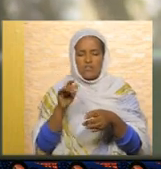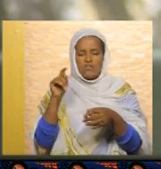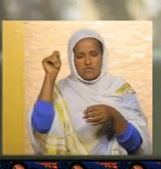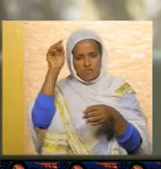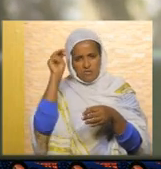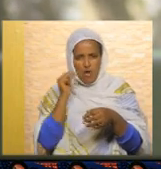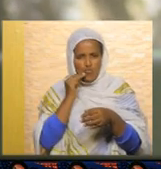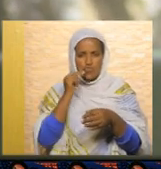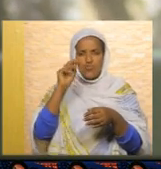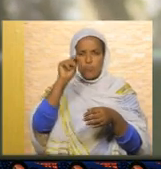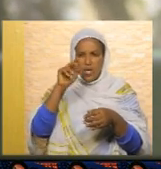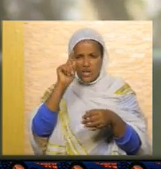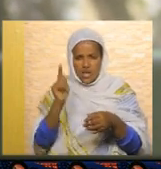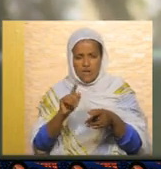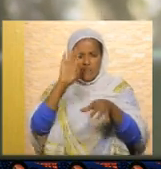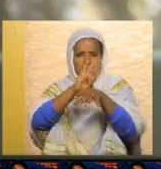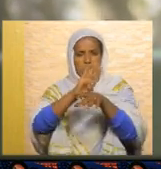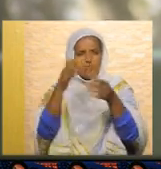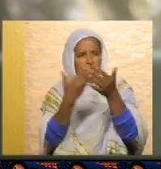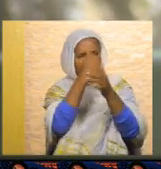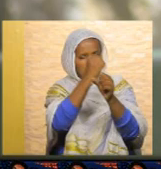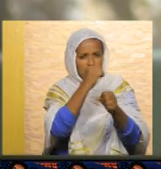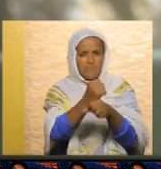ባሰሩት ቤተክርስቲያን ውስጥ ነው።